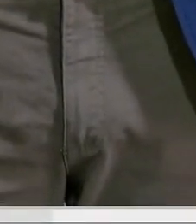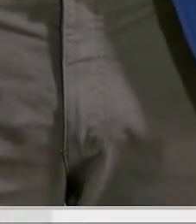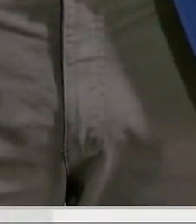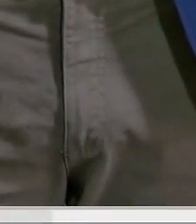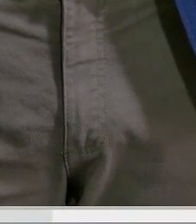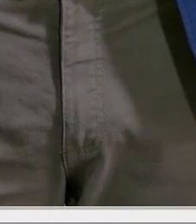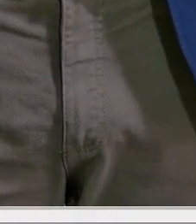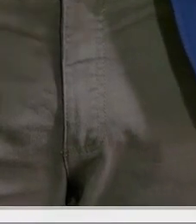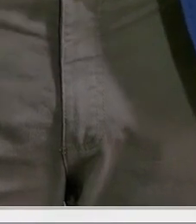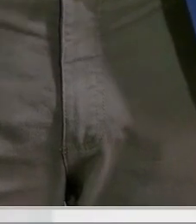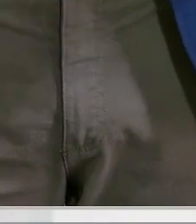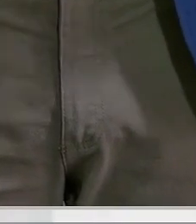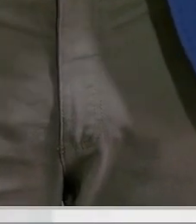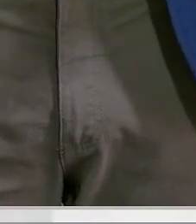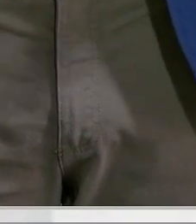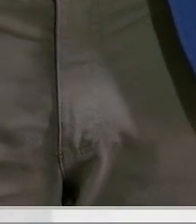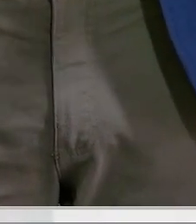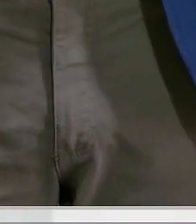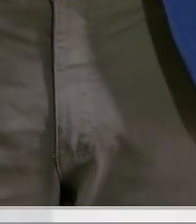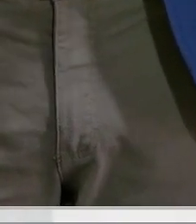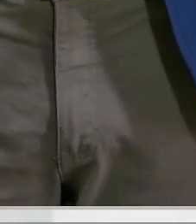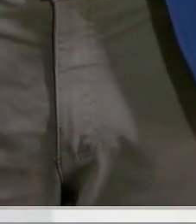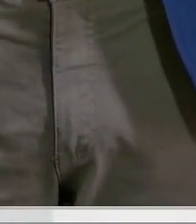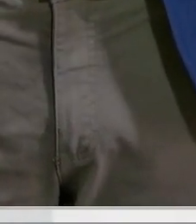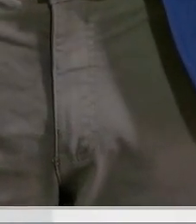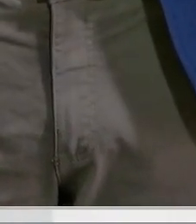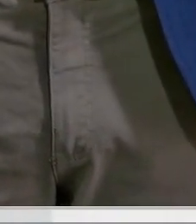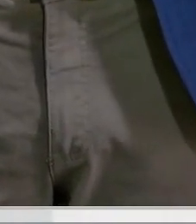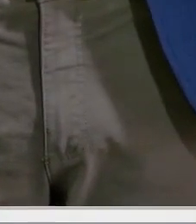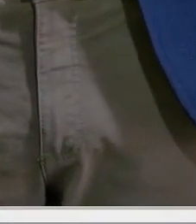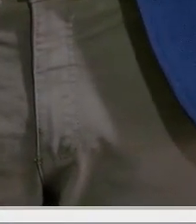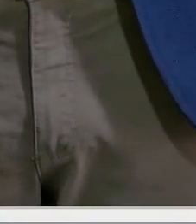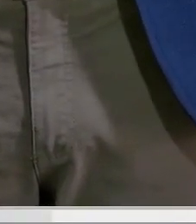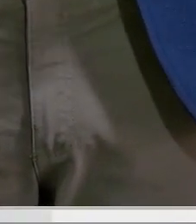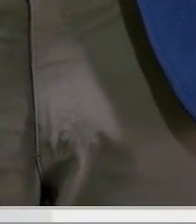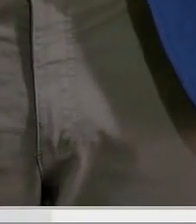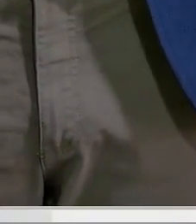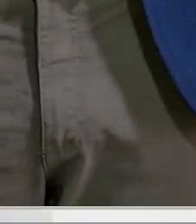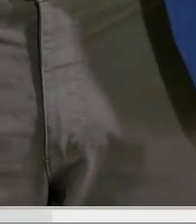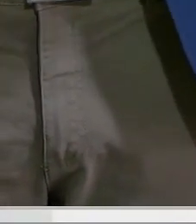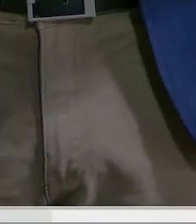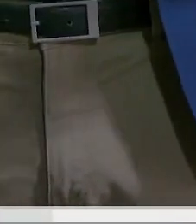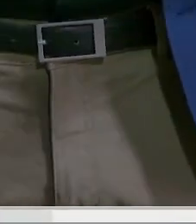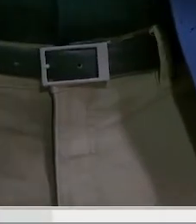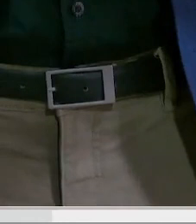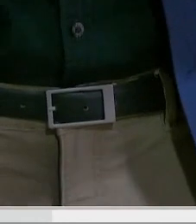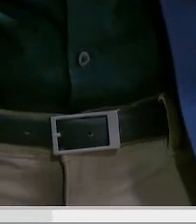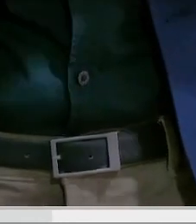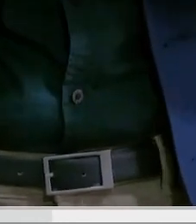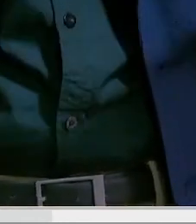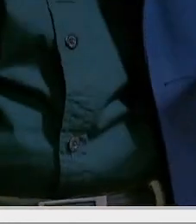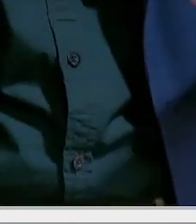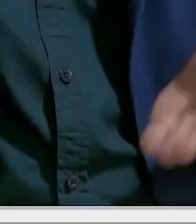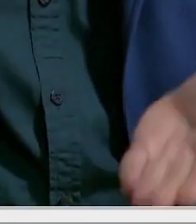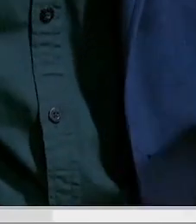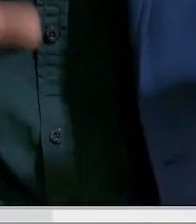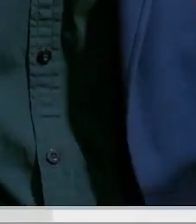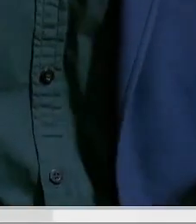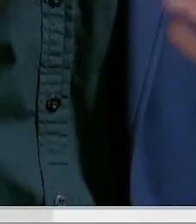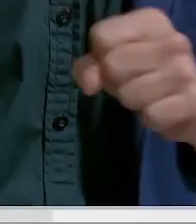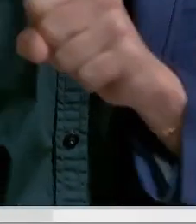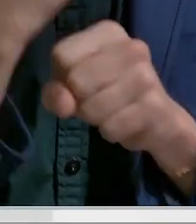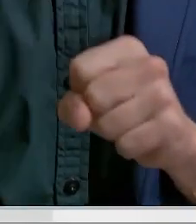Gabriel Ubieto. Jo tenia tres preguntes, una específica pel conseller. Ha comparat l'evolució de